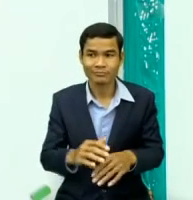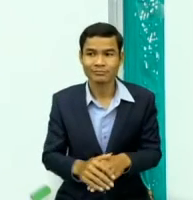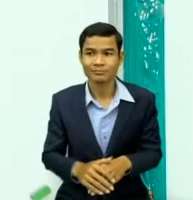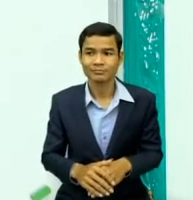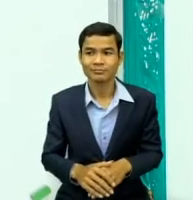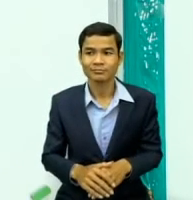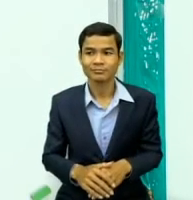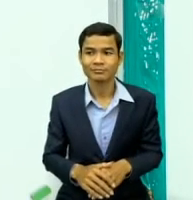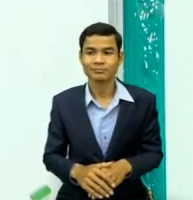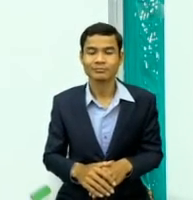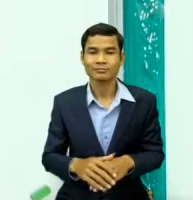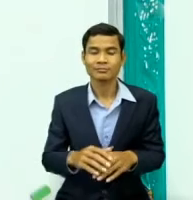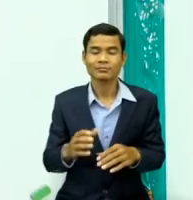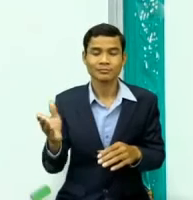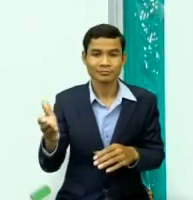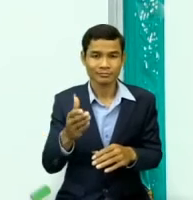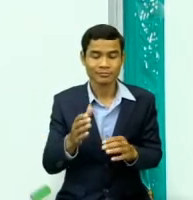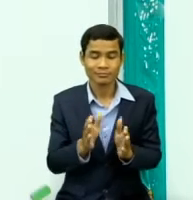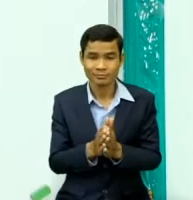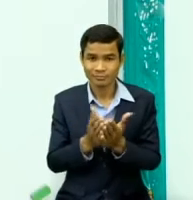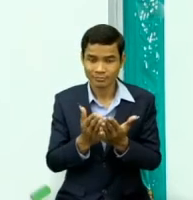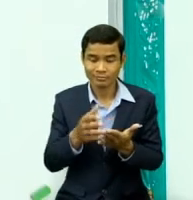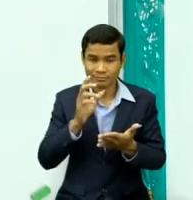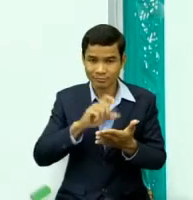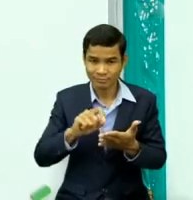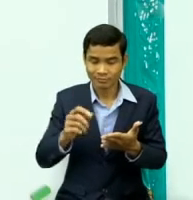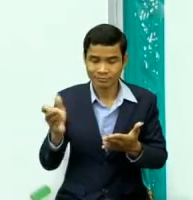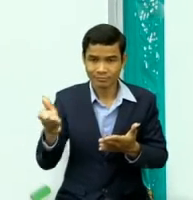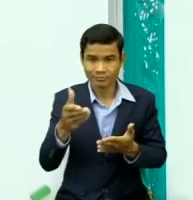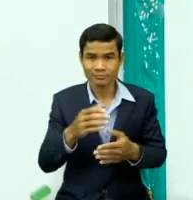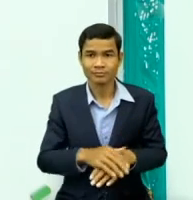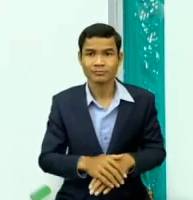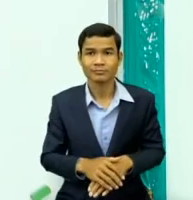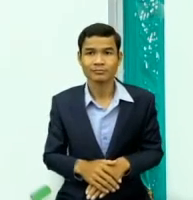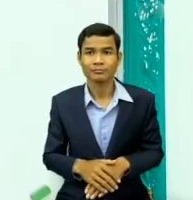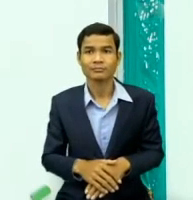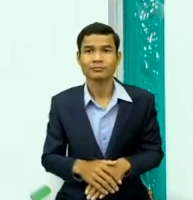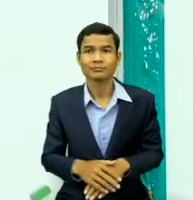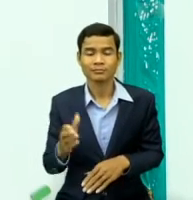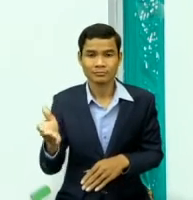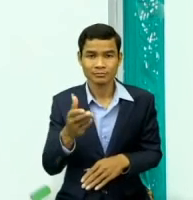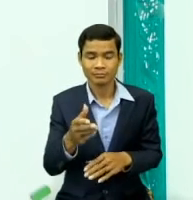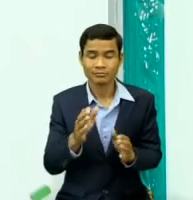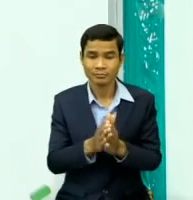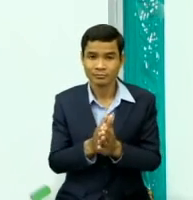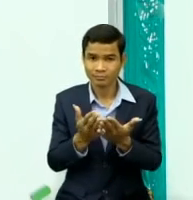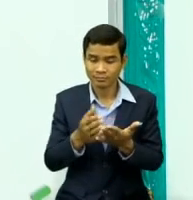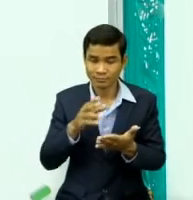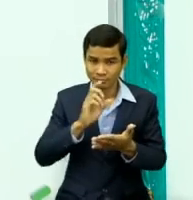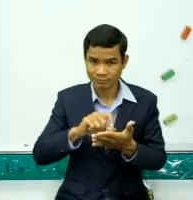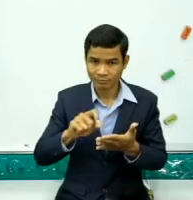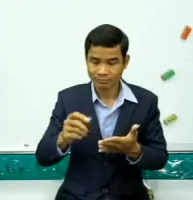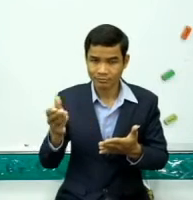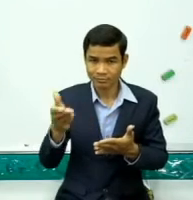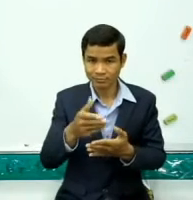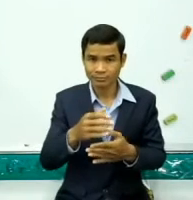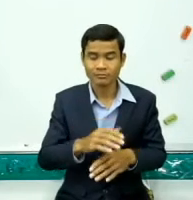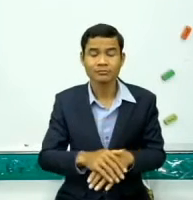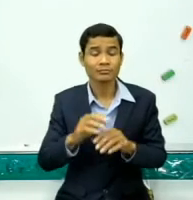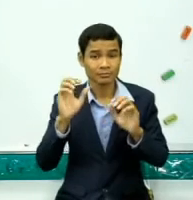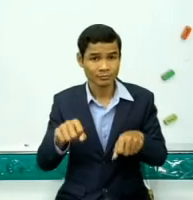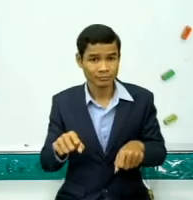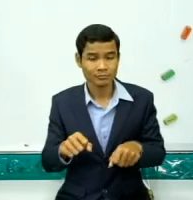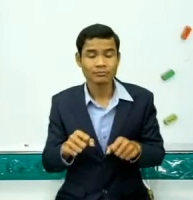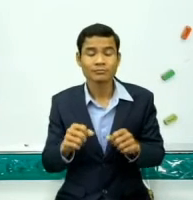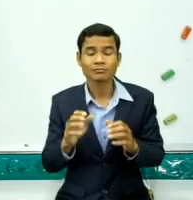nế chà con dốc xịp phơi xe rồi bỏ con lá chà con dốc xịp phơi xe rồi bỏ con hai con tốc